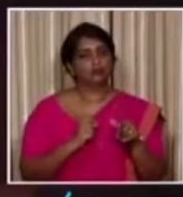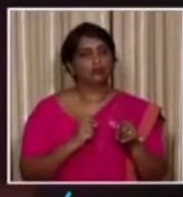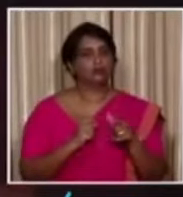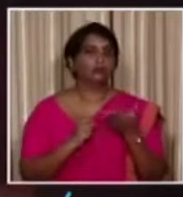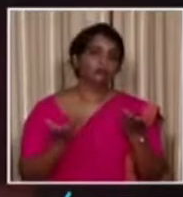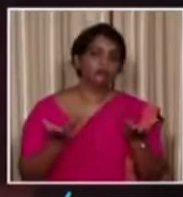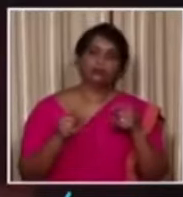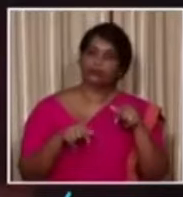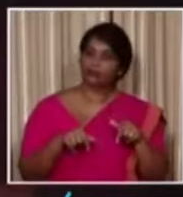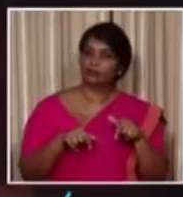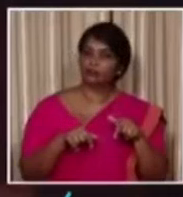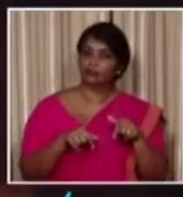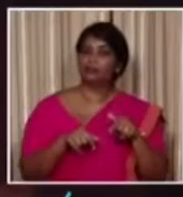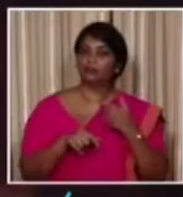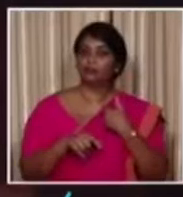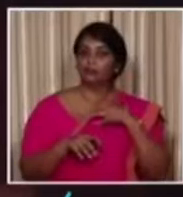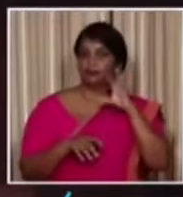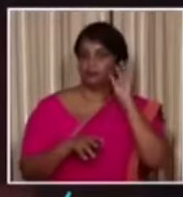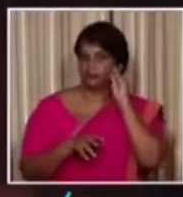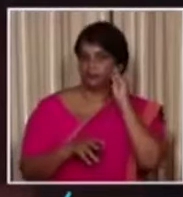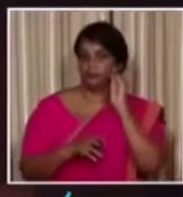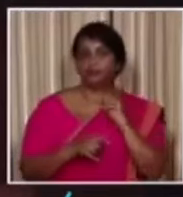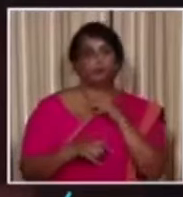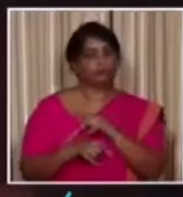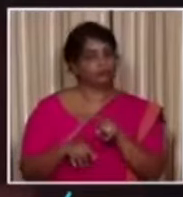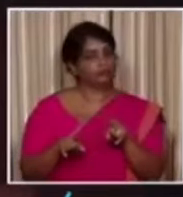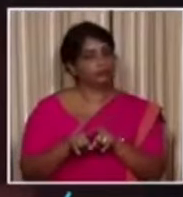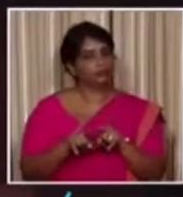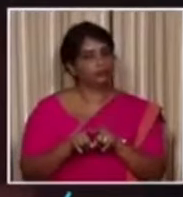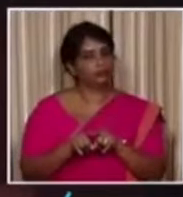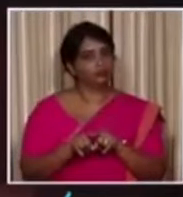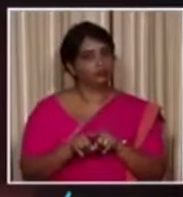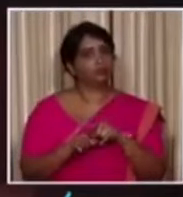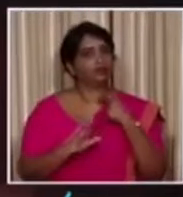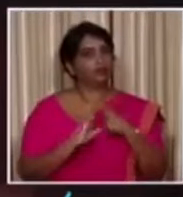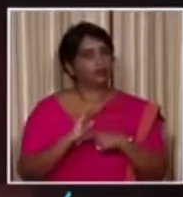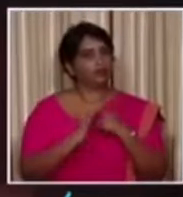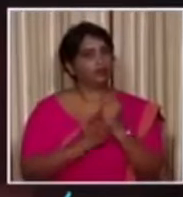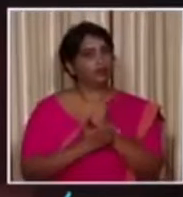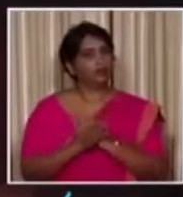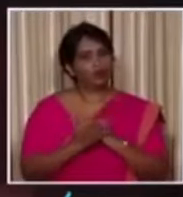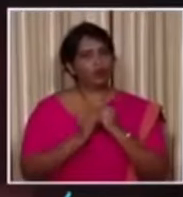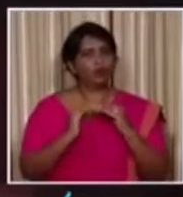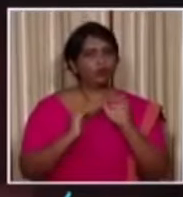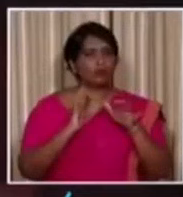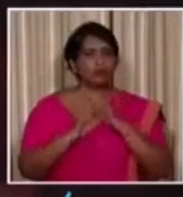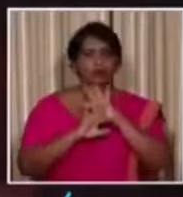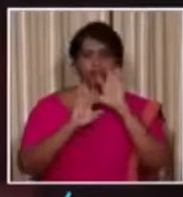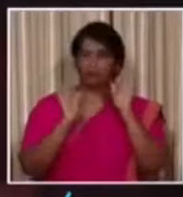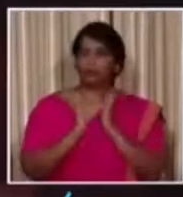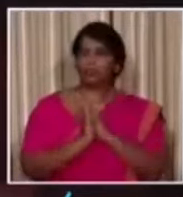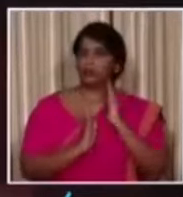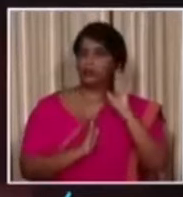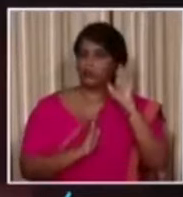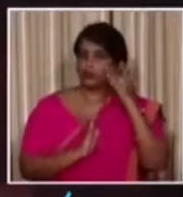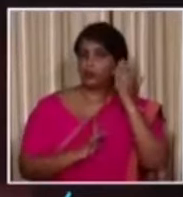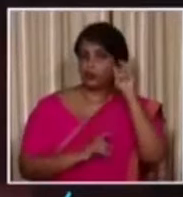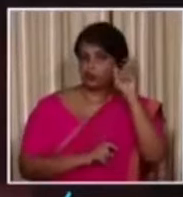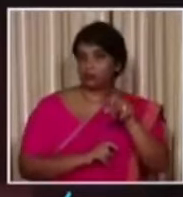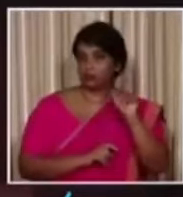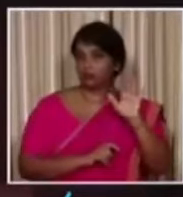තමයි අපේ අවබෝධය. ඉතින් මේක රට වටේම ගම්නියම් ගම් සිසාරා විශේෂයෙන්ම